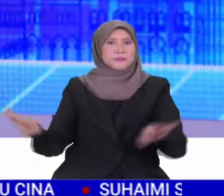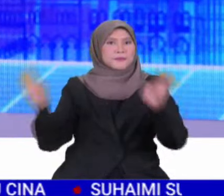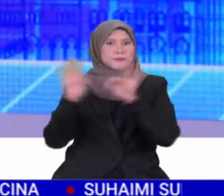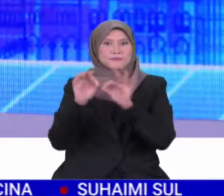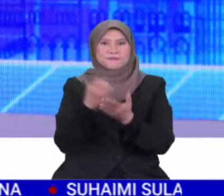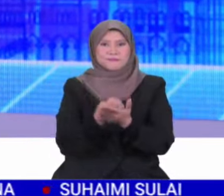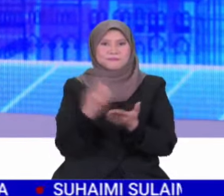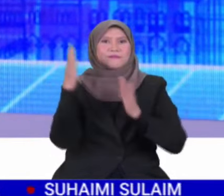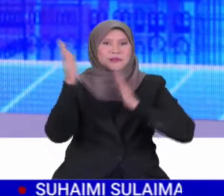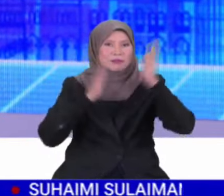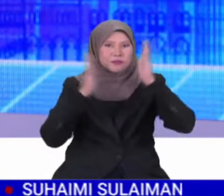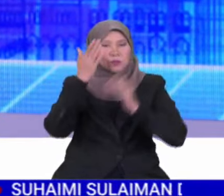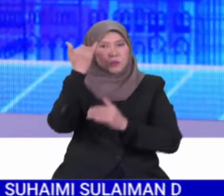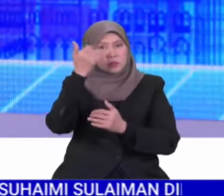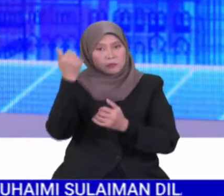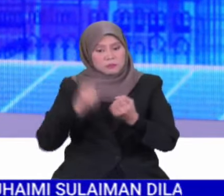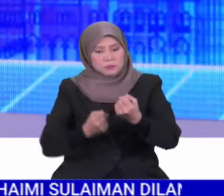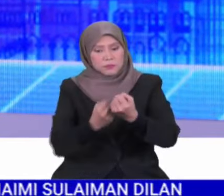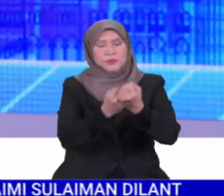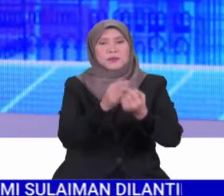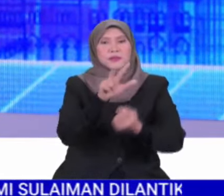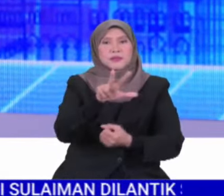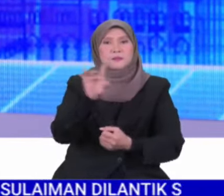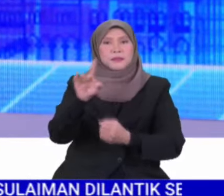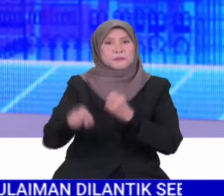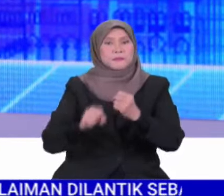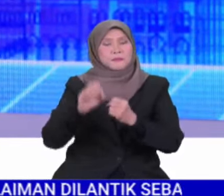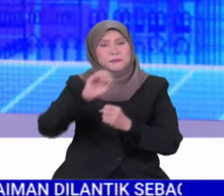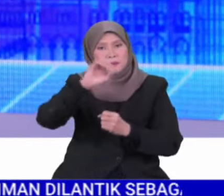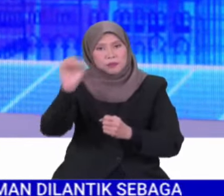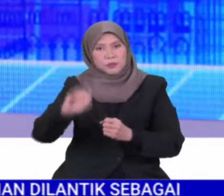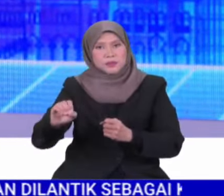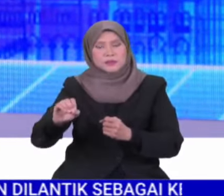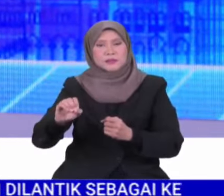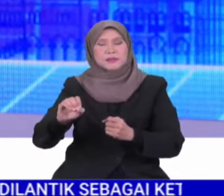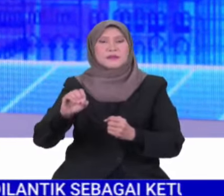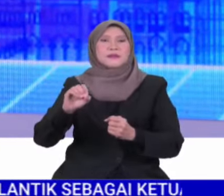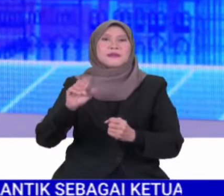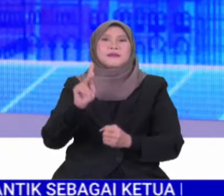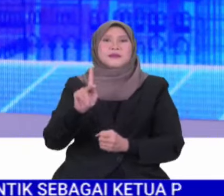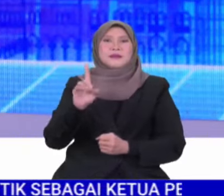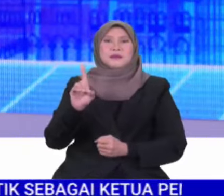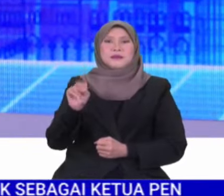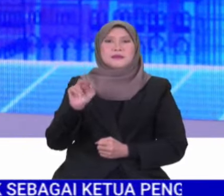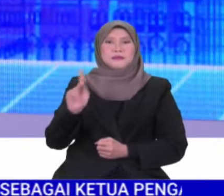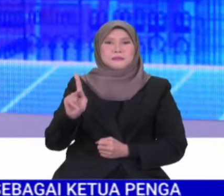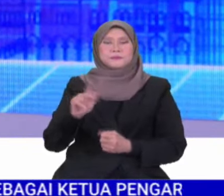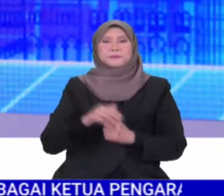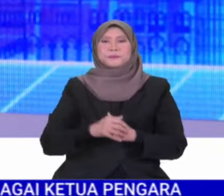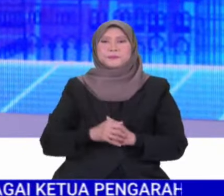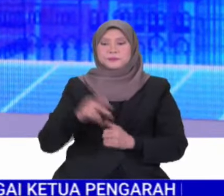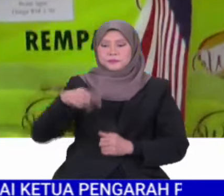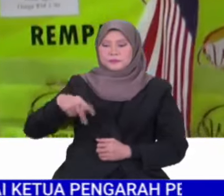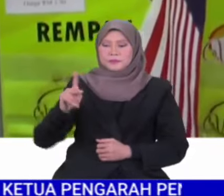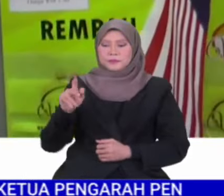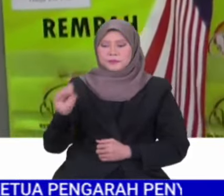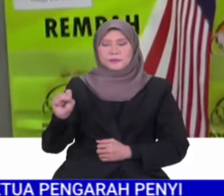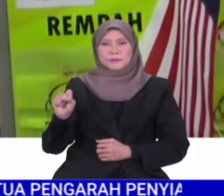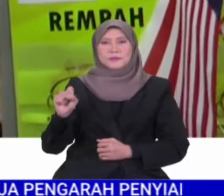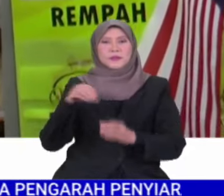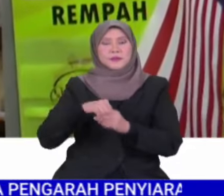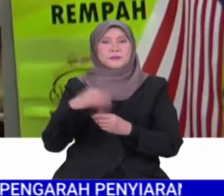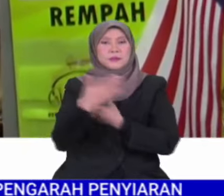ekonomi Malaysia kerana menyumbang 38% kepada keluaran dalam negara kasar KDNK. PKS di seluruh negara